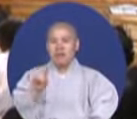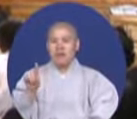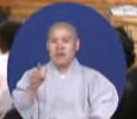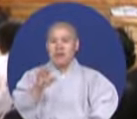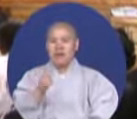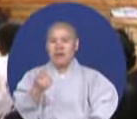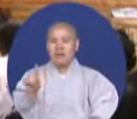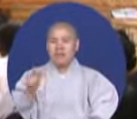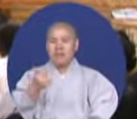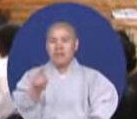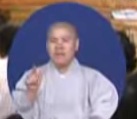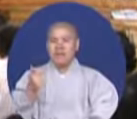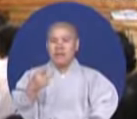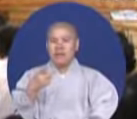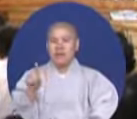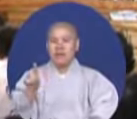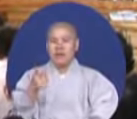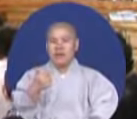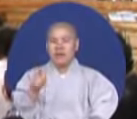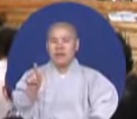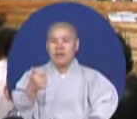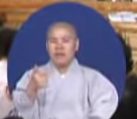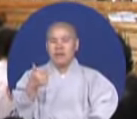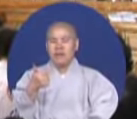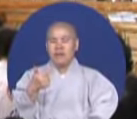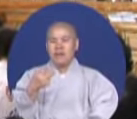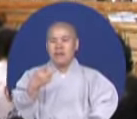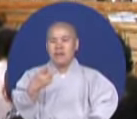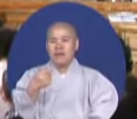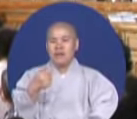사바하옴 난다 나지